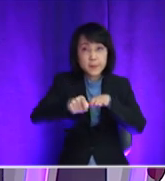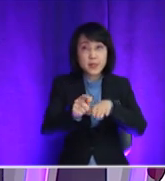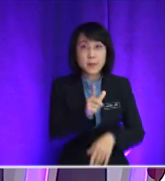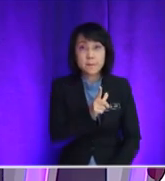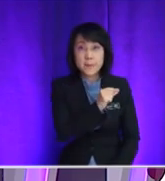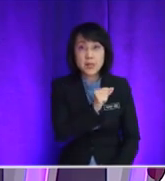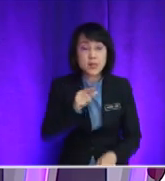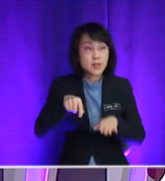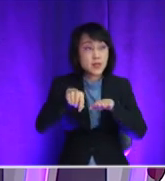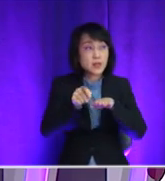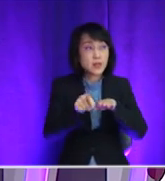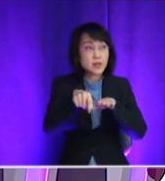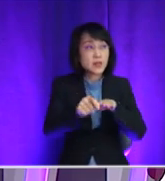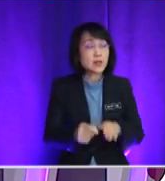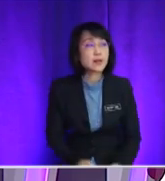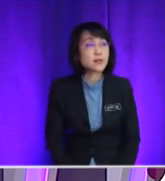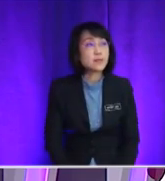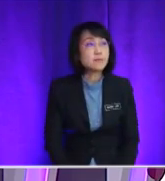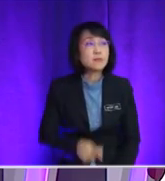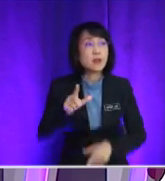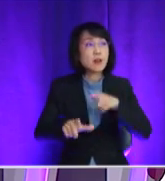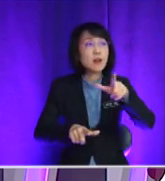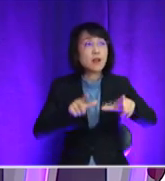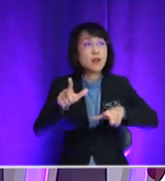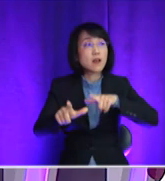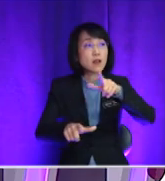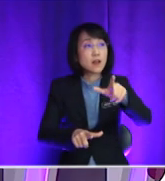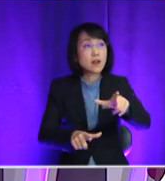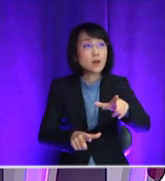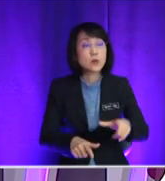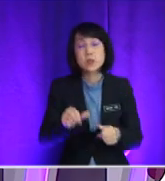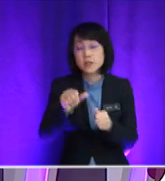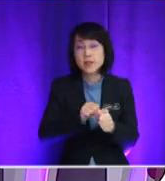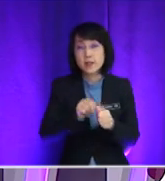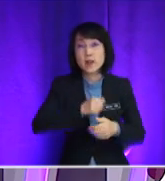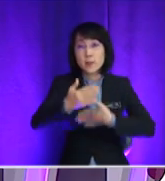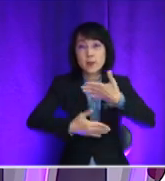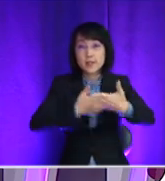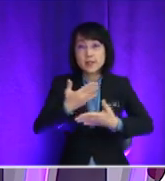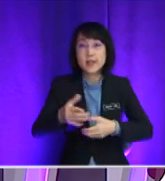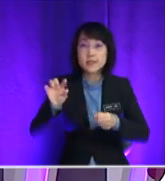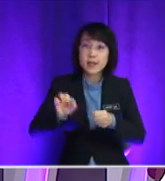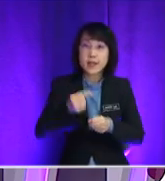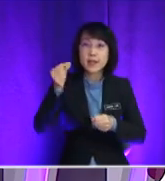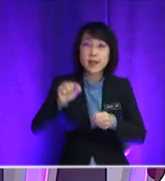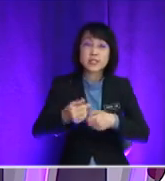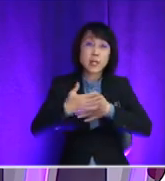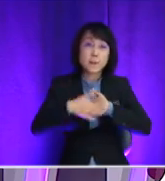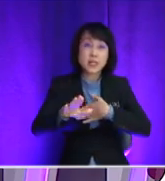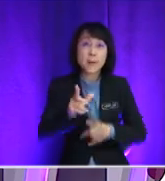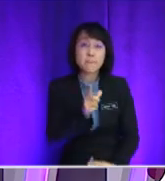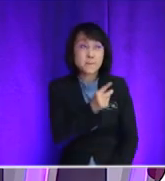ini adalah langkah-langkah untuk setiap proses jahitan lepas kita PIN